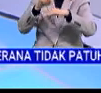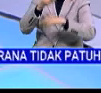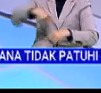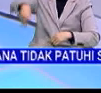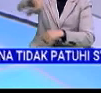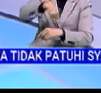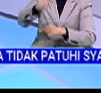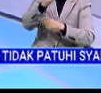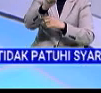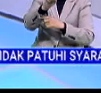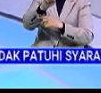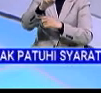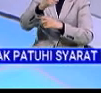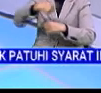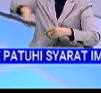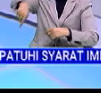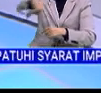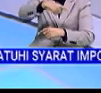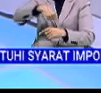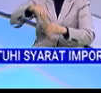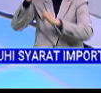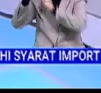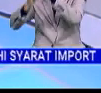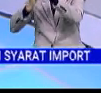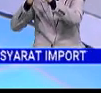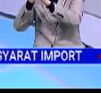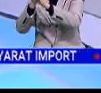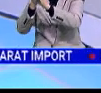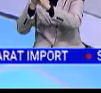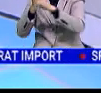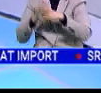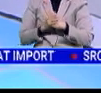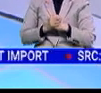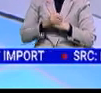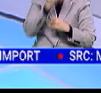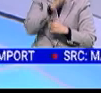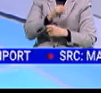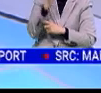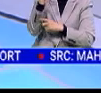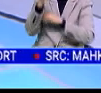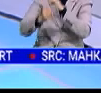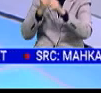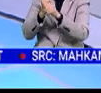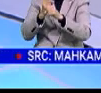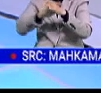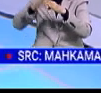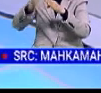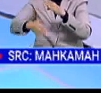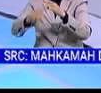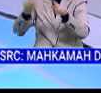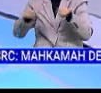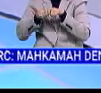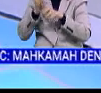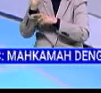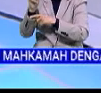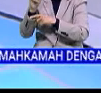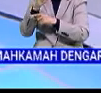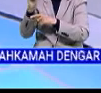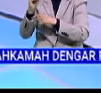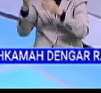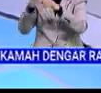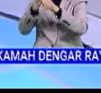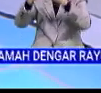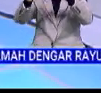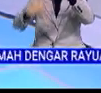2 di Litar Antarabangsa Losal. Pelumba berusia 19 tahun itu menamatkan perlumbaan di tempat kedua untuk menduduki tangga